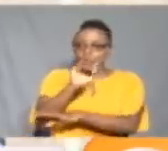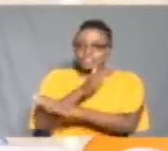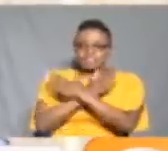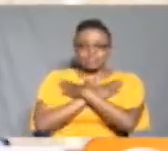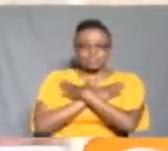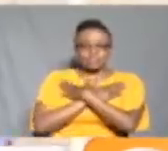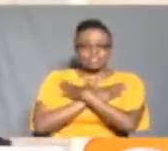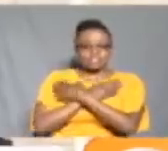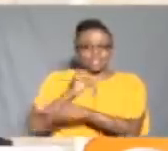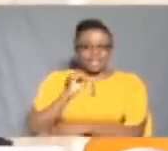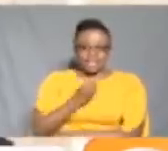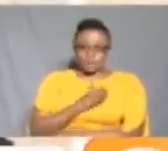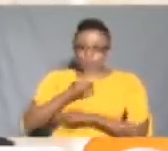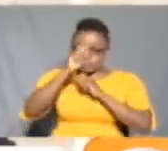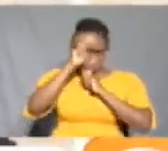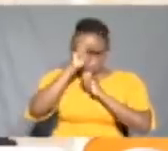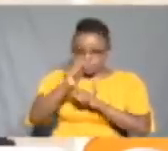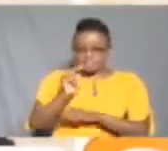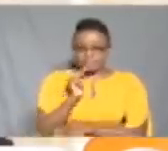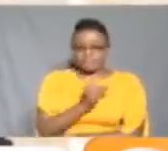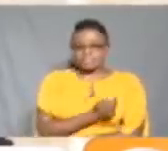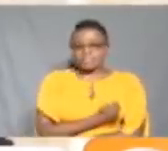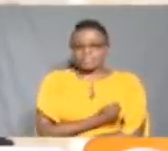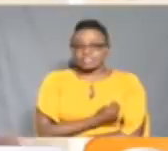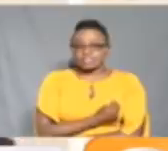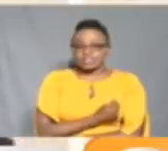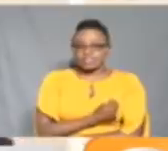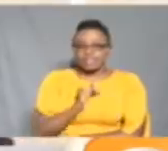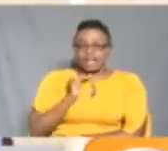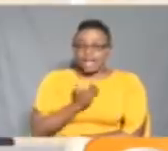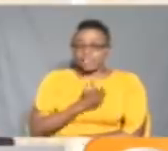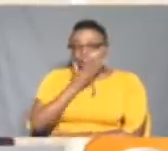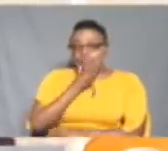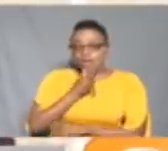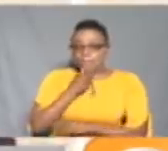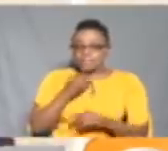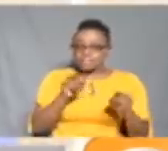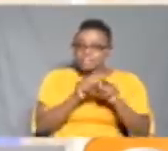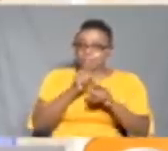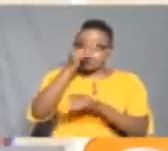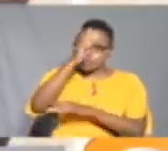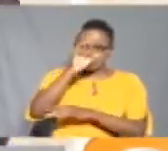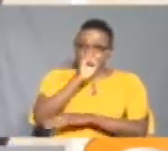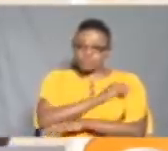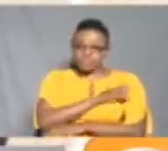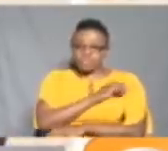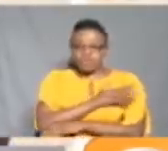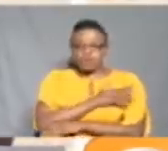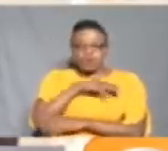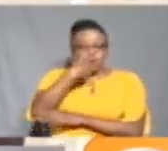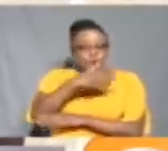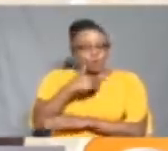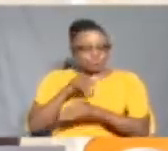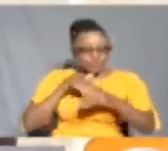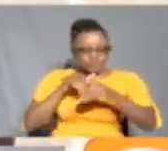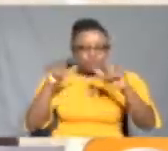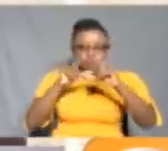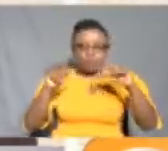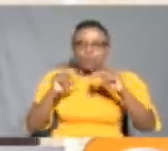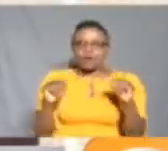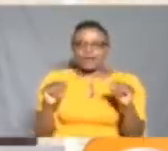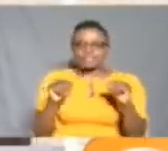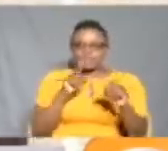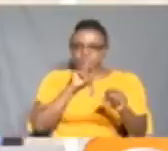friends to respect us. We are gentlemen, we are God fearing, we keep our word both